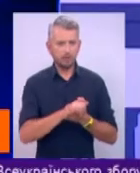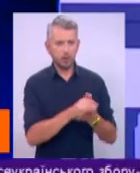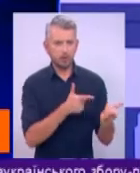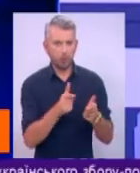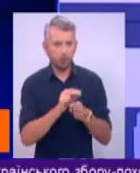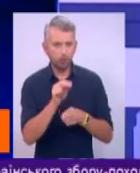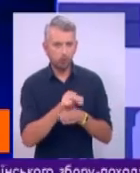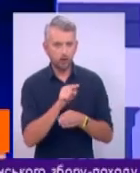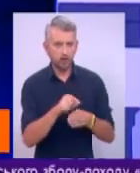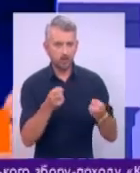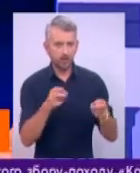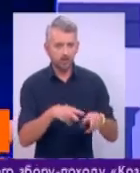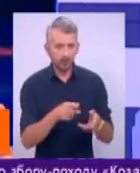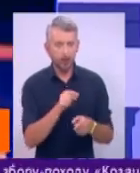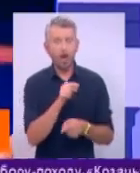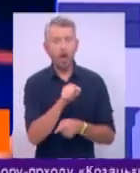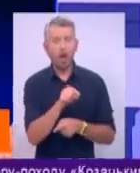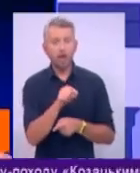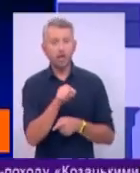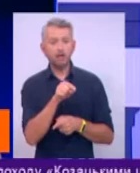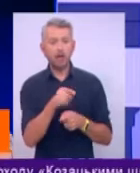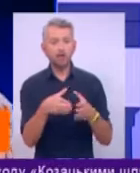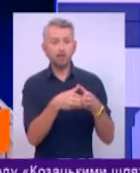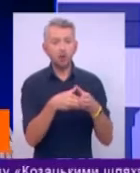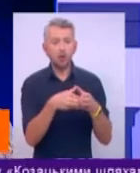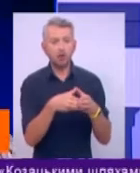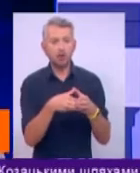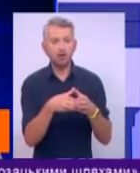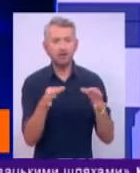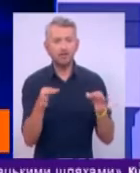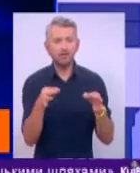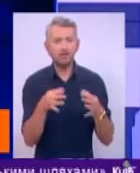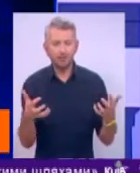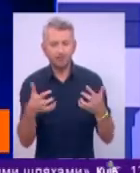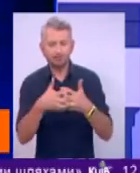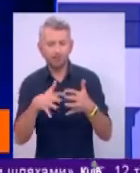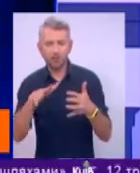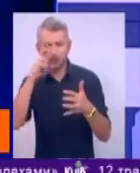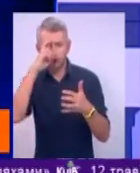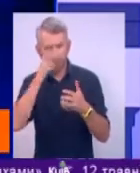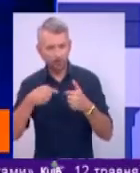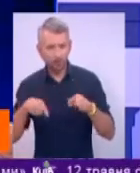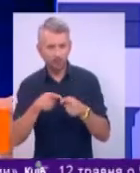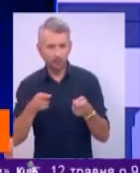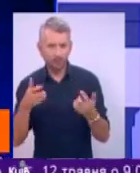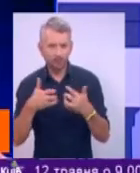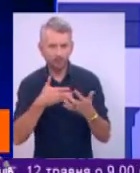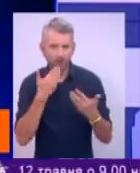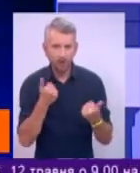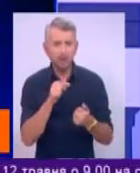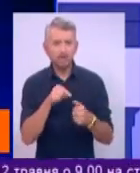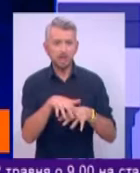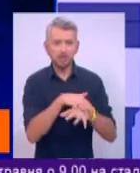цих власних фахівців, але ця спільнота, вона ніяк не стикується з державними органами влади. Тому що ця